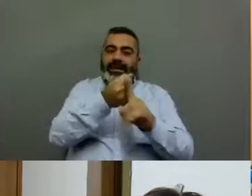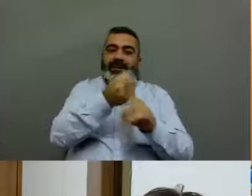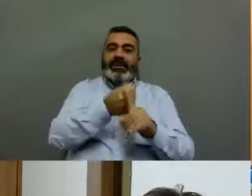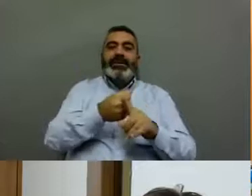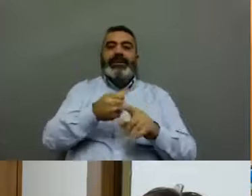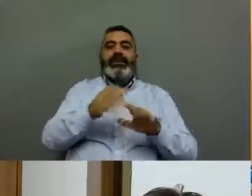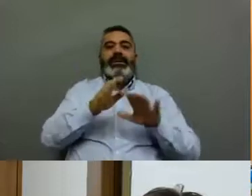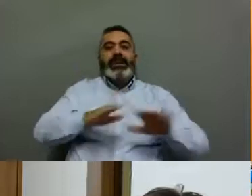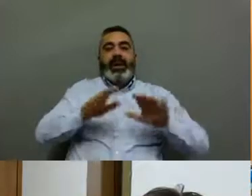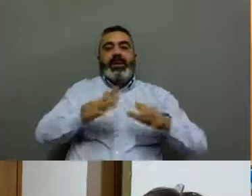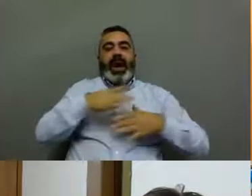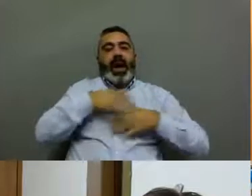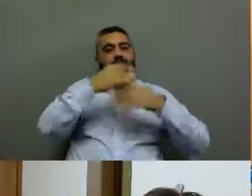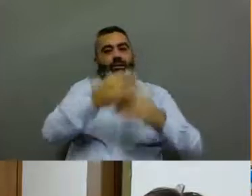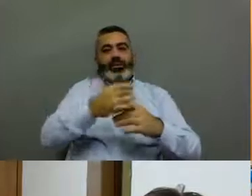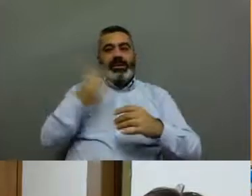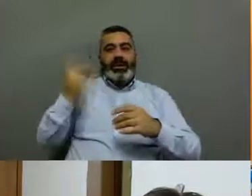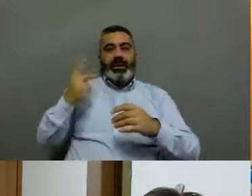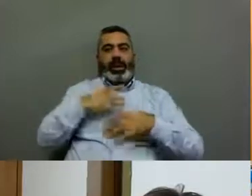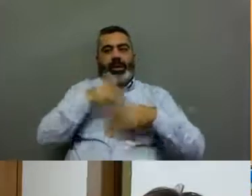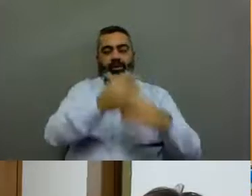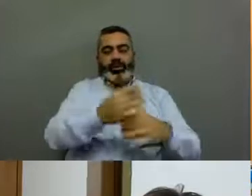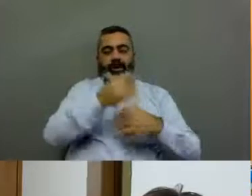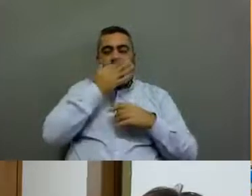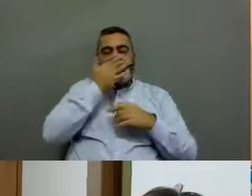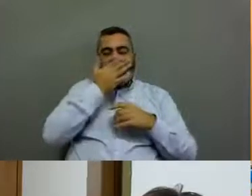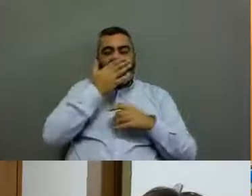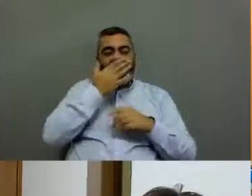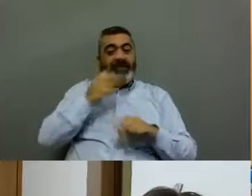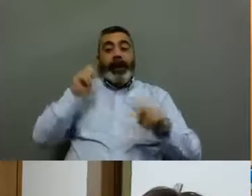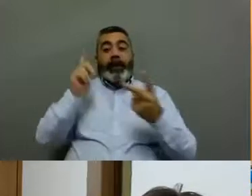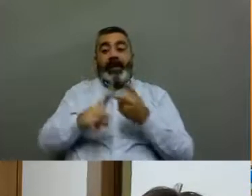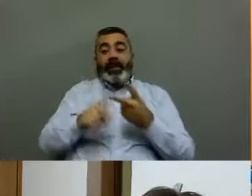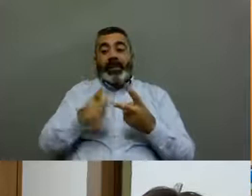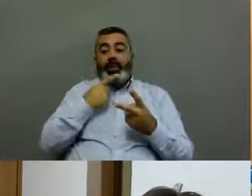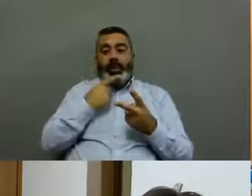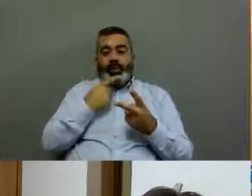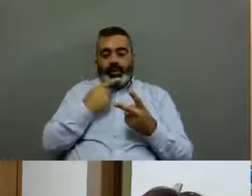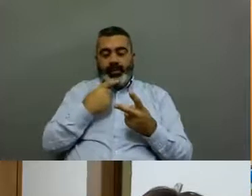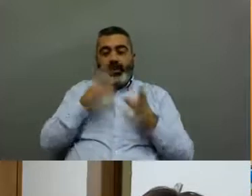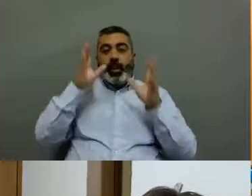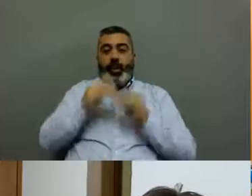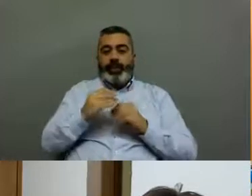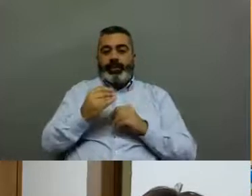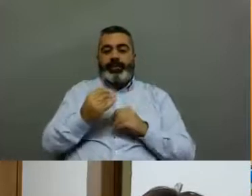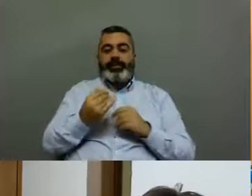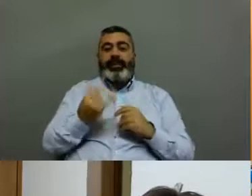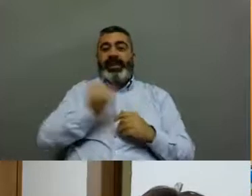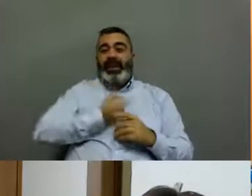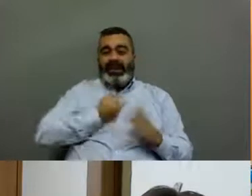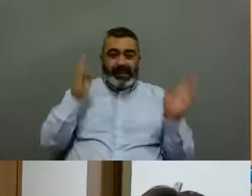ίδιας της κοινότητας. Από εκεί και πέρα, ο δεύτερος λόγος που μου έρχεται στο μυαλό είναι το γεγονός